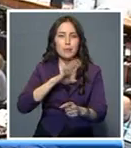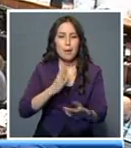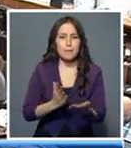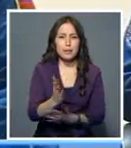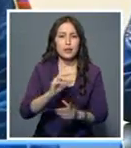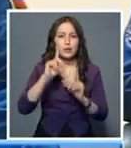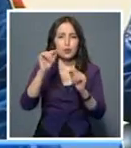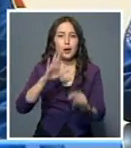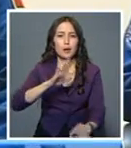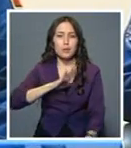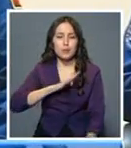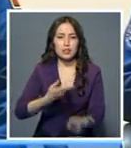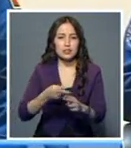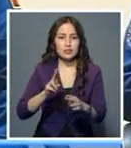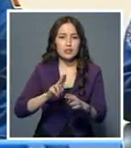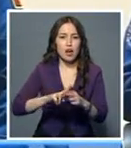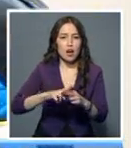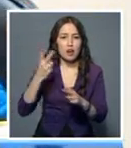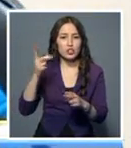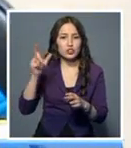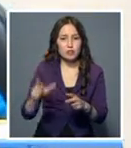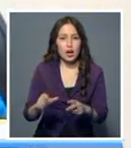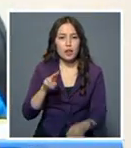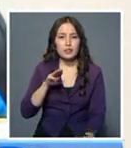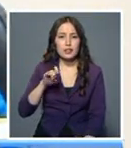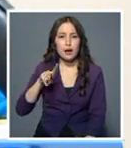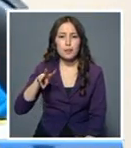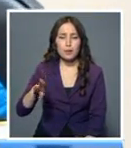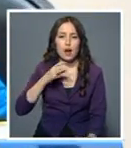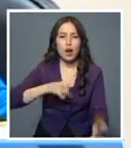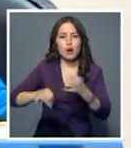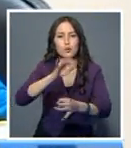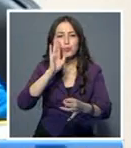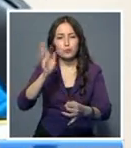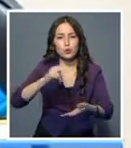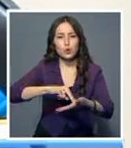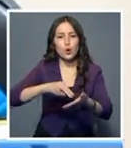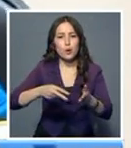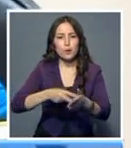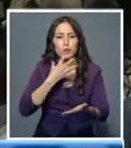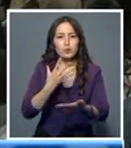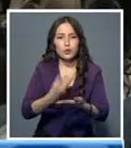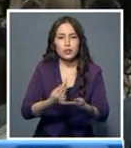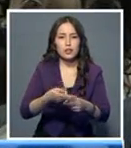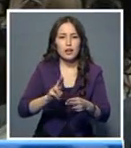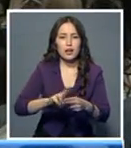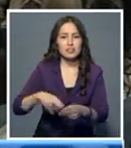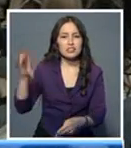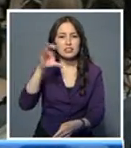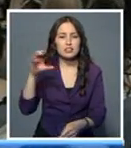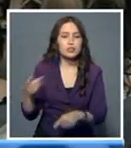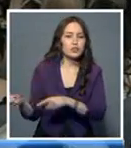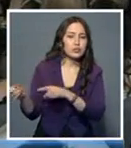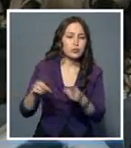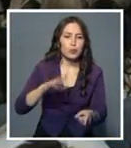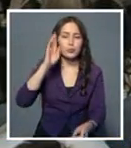мен Юрчихин дүйсенбі күні АҚШ президенті Дональд Трамппен сөйлеседі деген болжам бар. Жоспар бойынша қос ғарышкер қыркүйекте жерге оралуы тиіс.